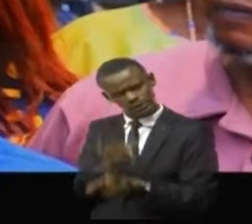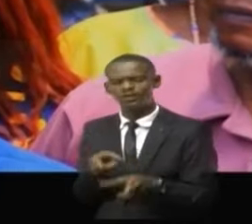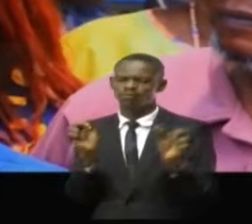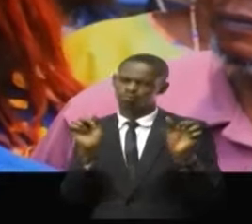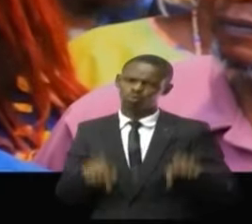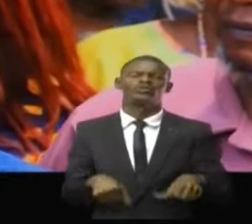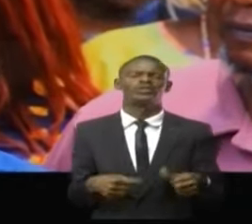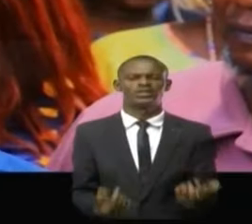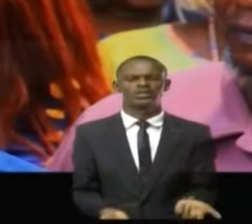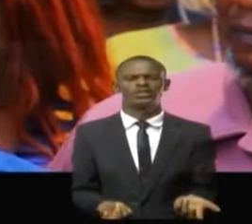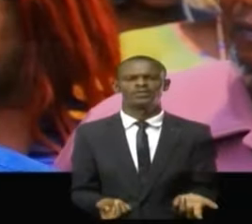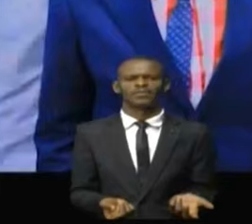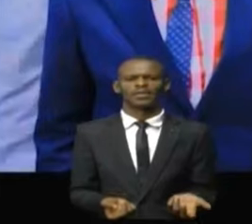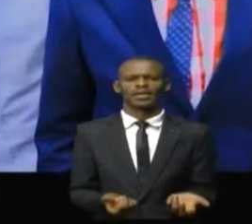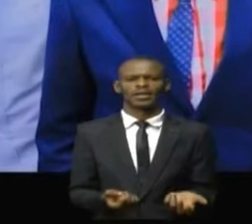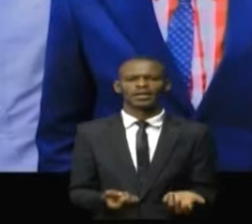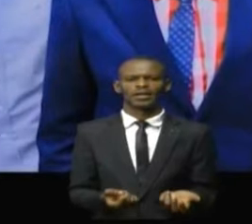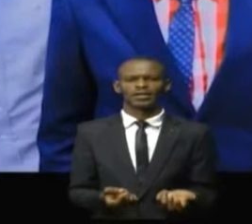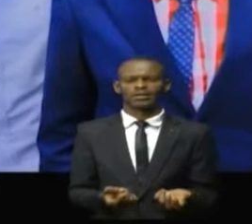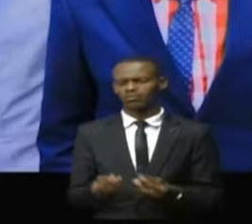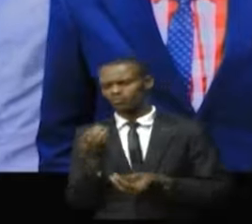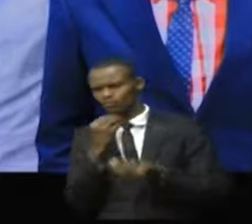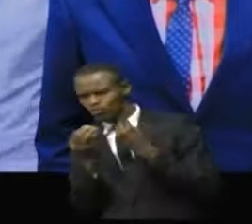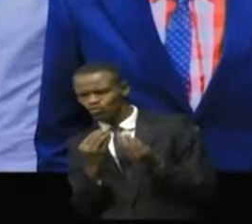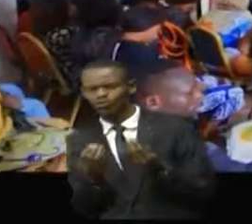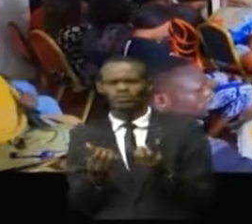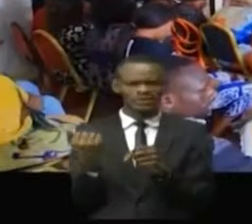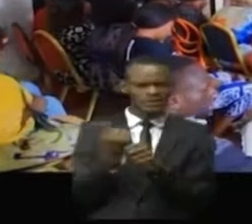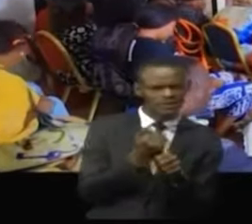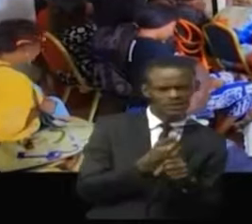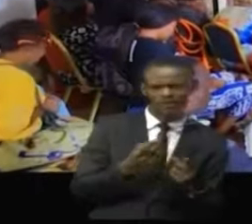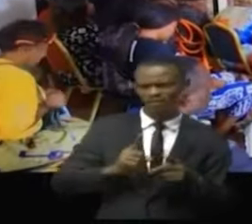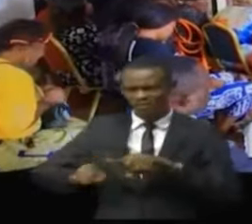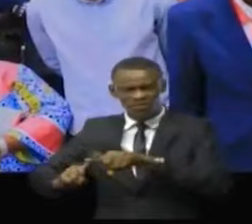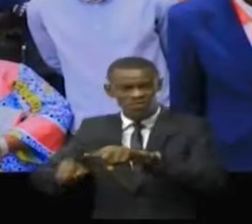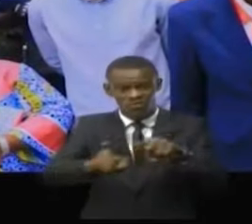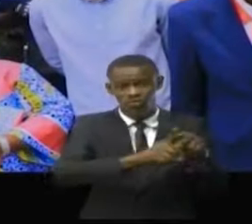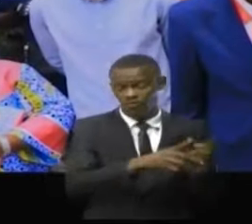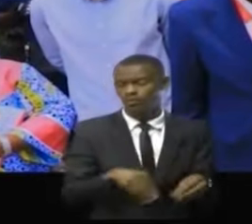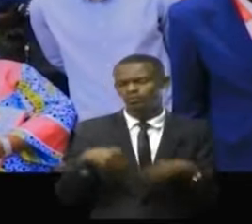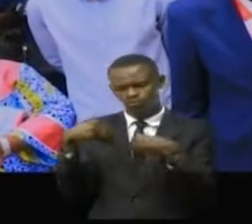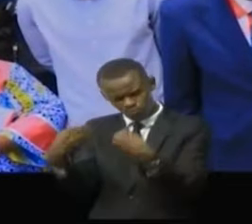entreprenez, restauration, hôtellerie et autres.